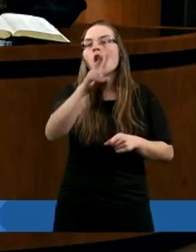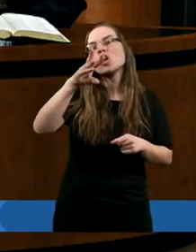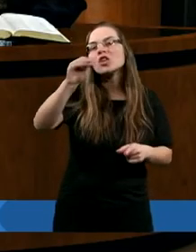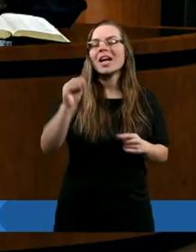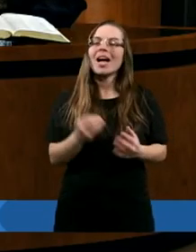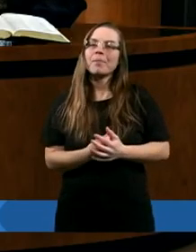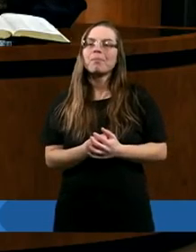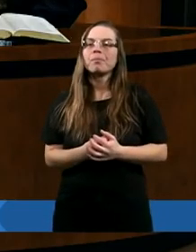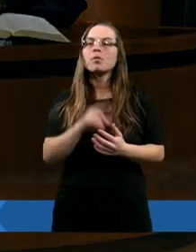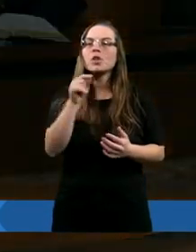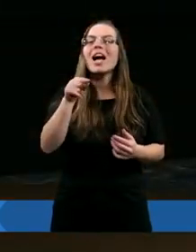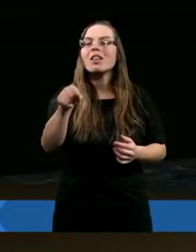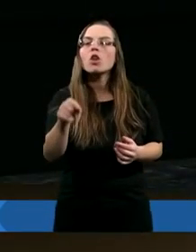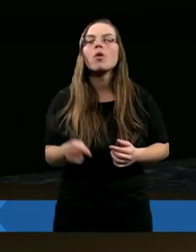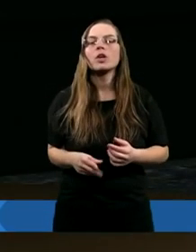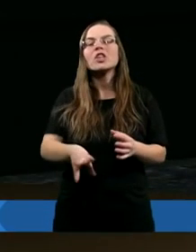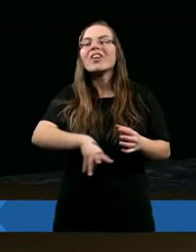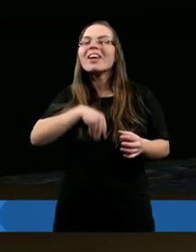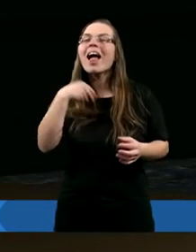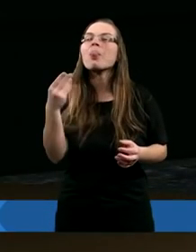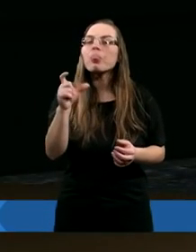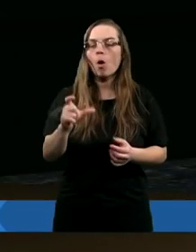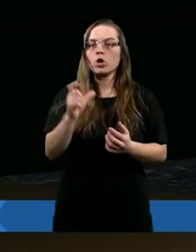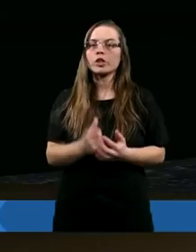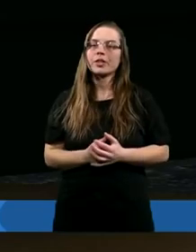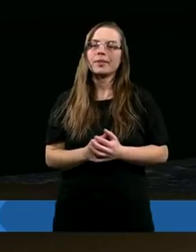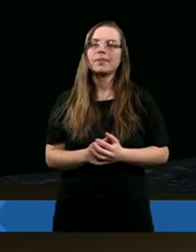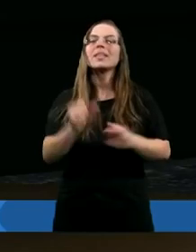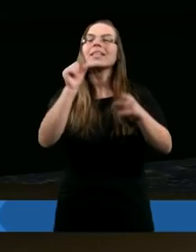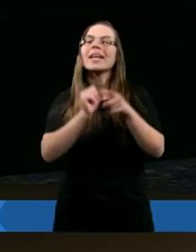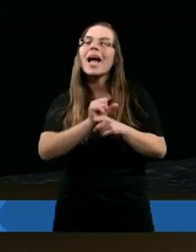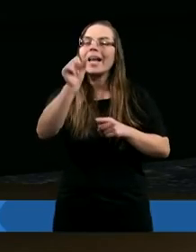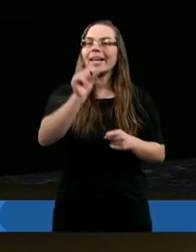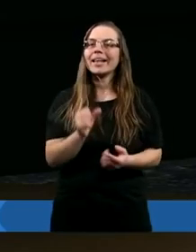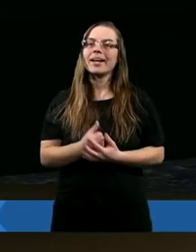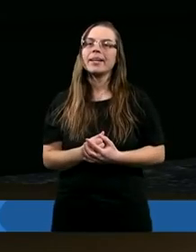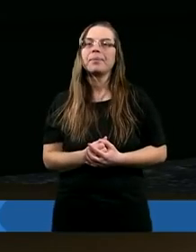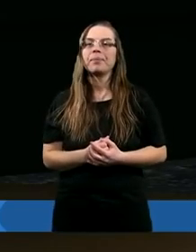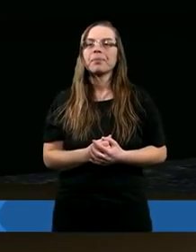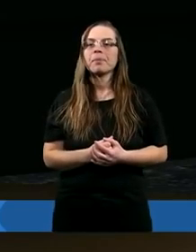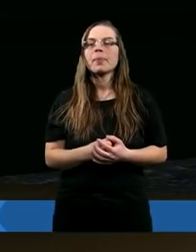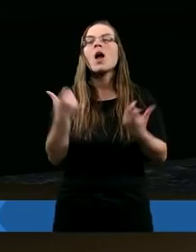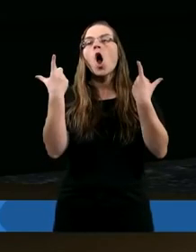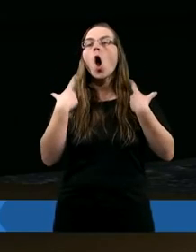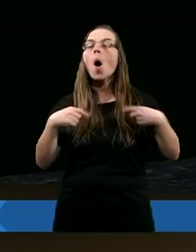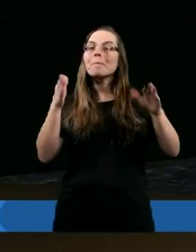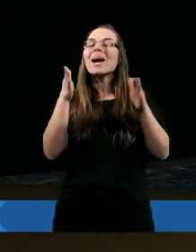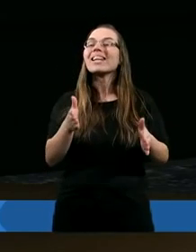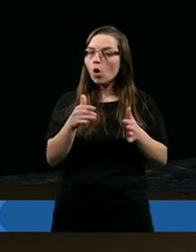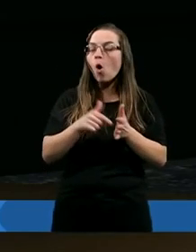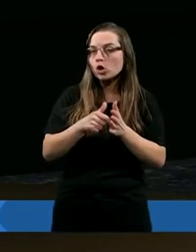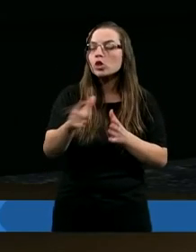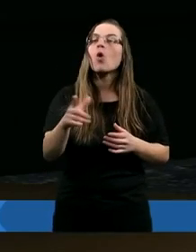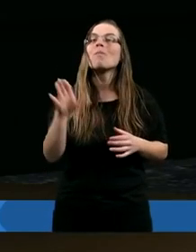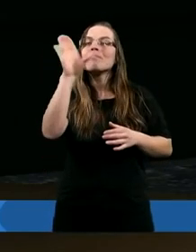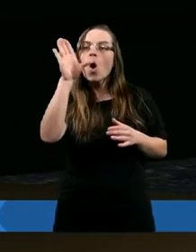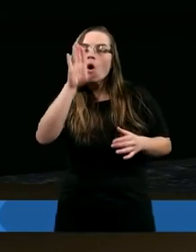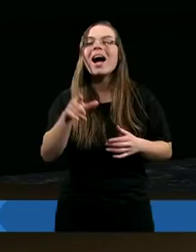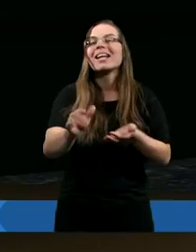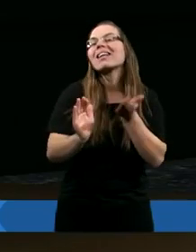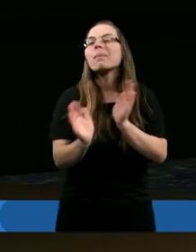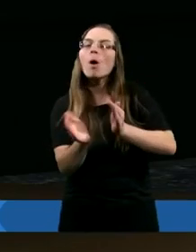to świętość jest obecnością Boga, czyli